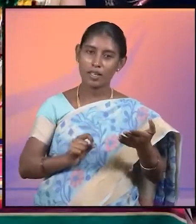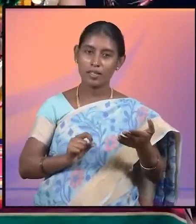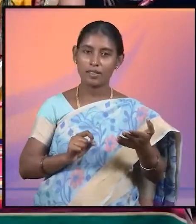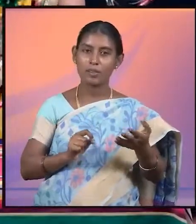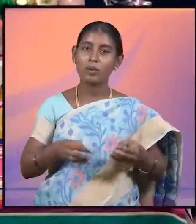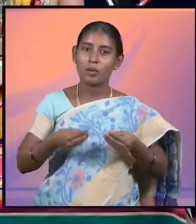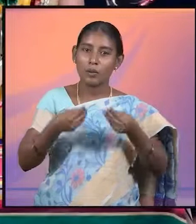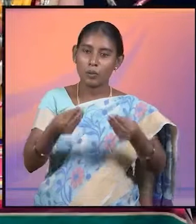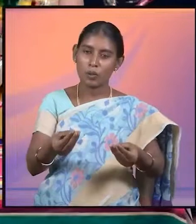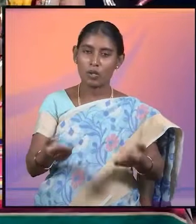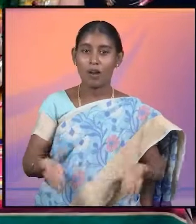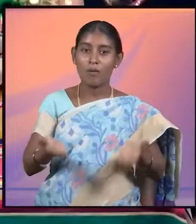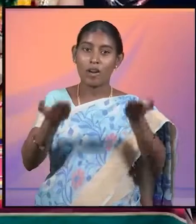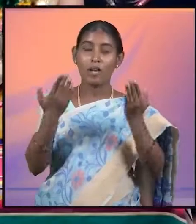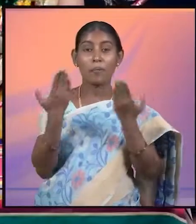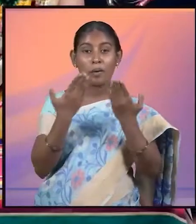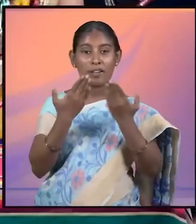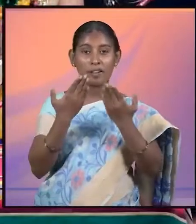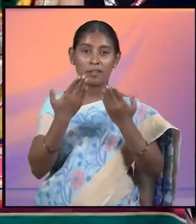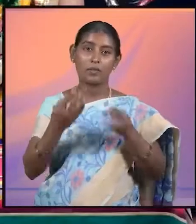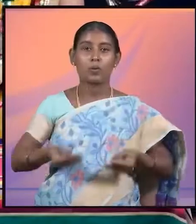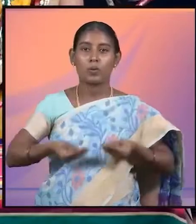செல்வம், கொடுத்தால் வளருமே கல்வி.